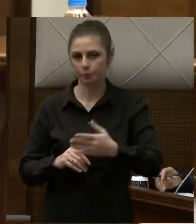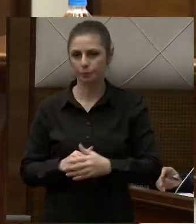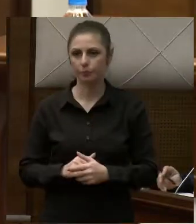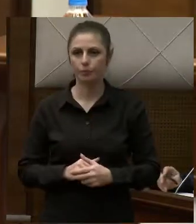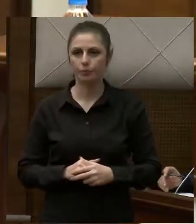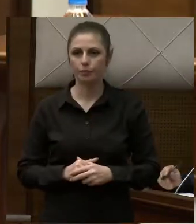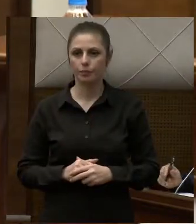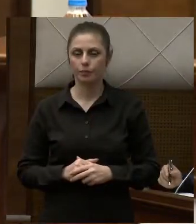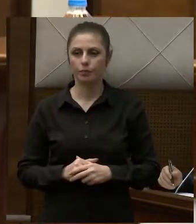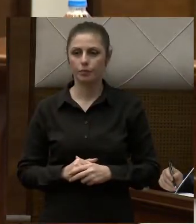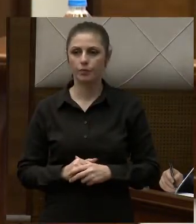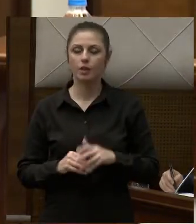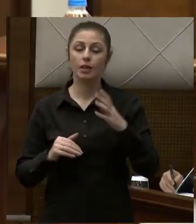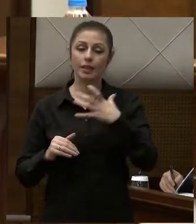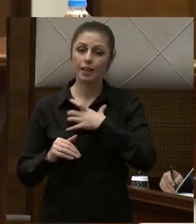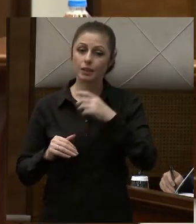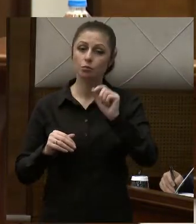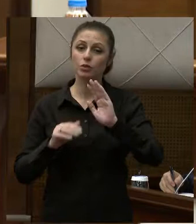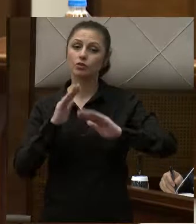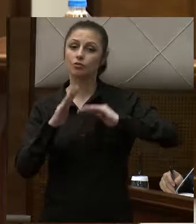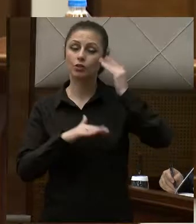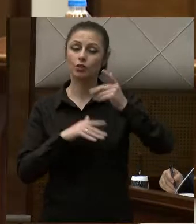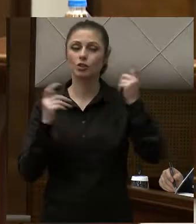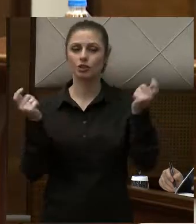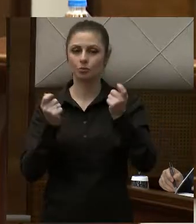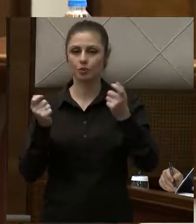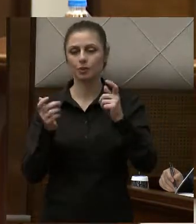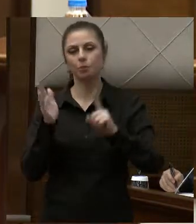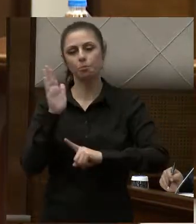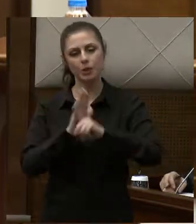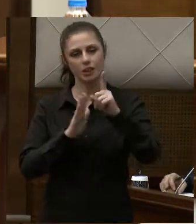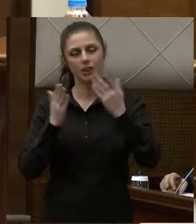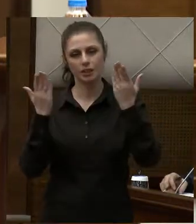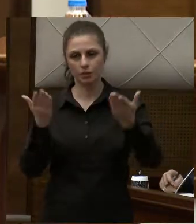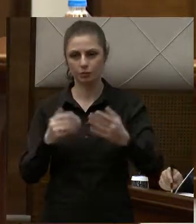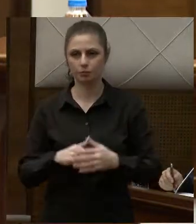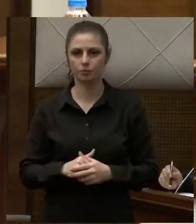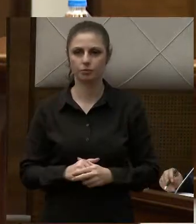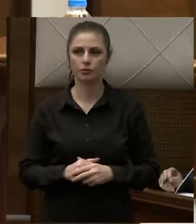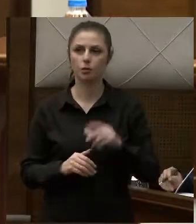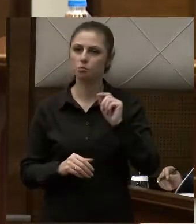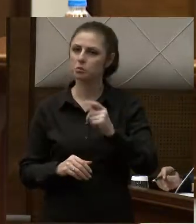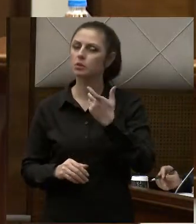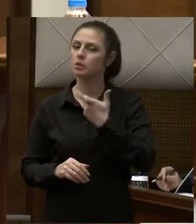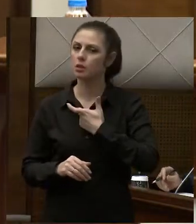Ve kendilerine bundan sonraki çalışmalarında başarılar diliyoruz. Evet, bu yasa